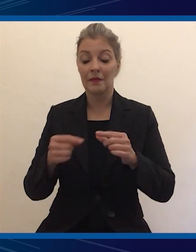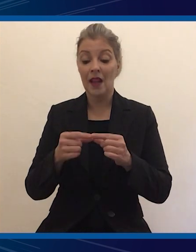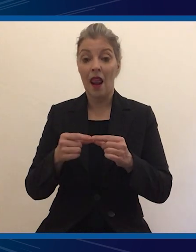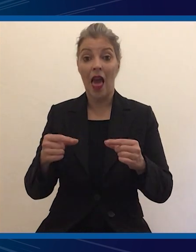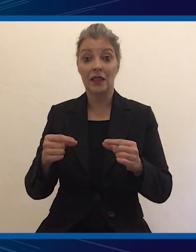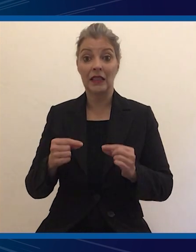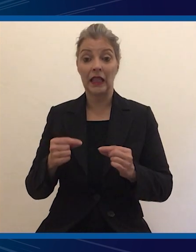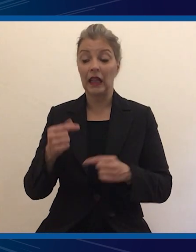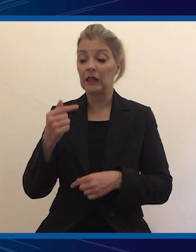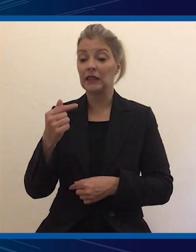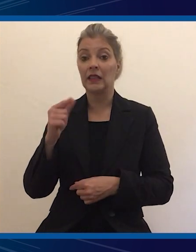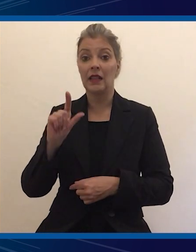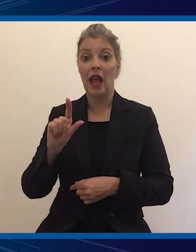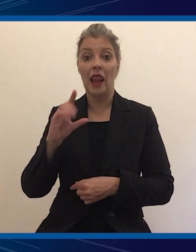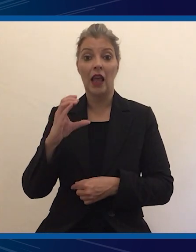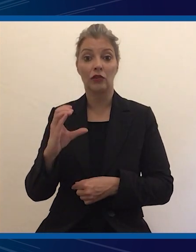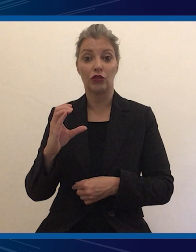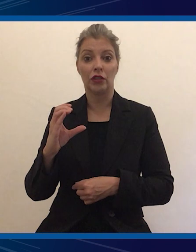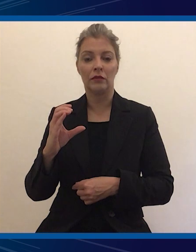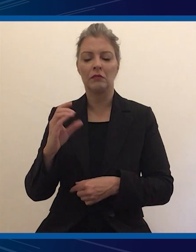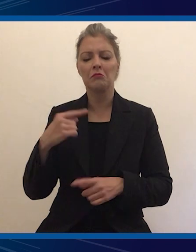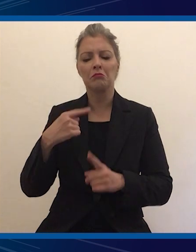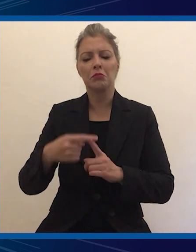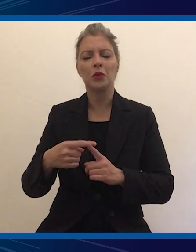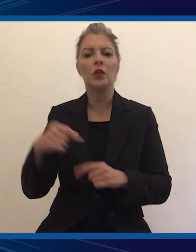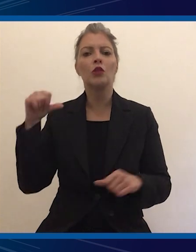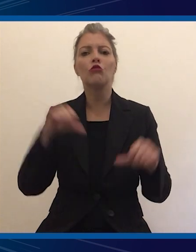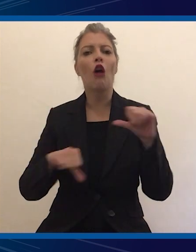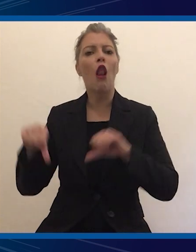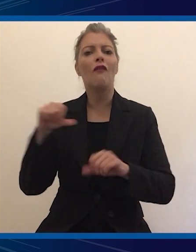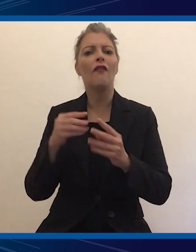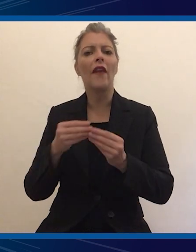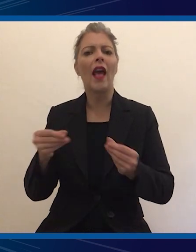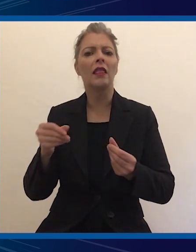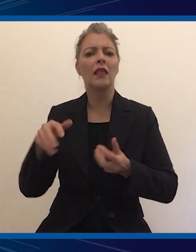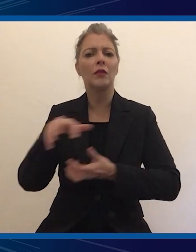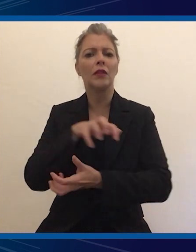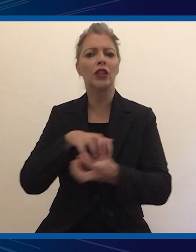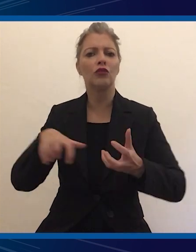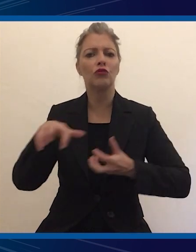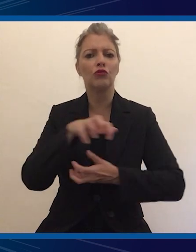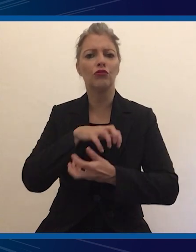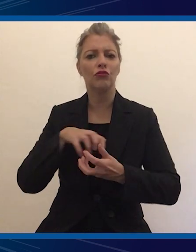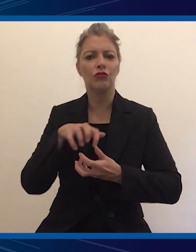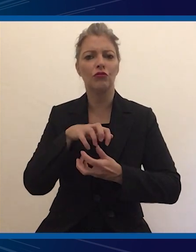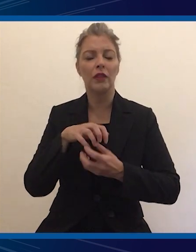Utilizzando una lastrina TLC ed un'adeguata miscela di solventi, i pigmenti della foglia si